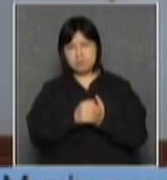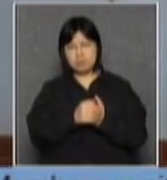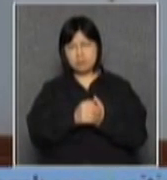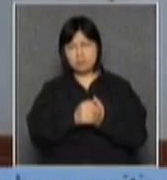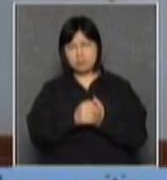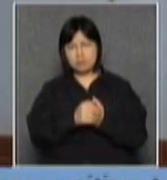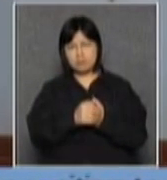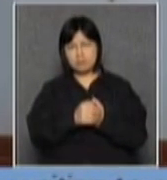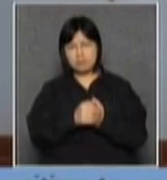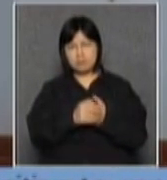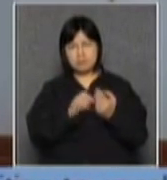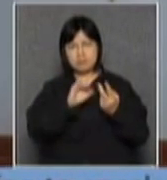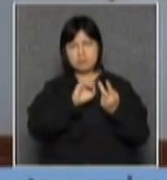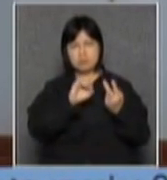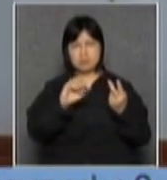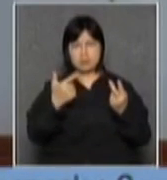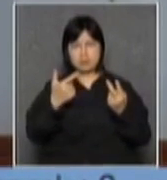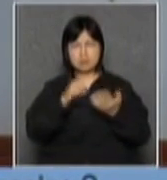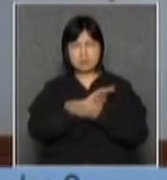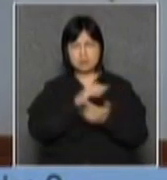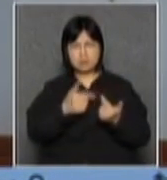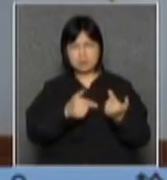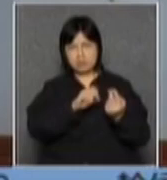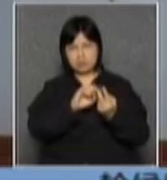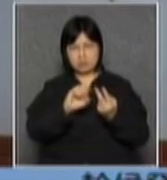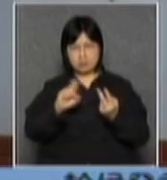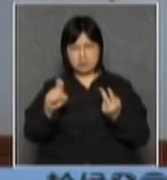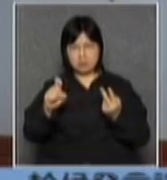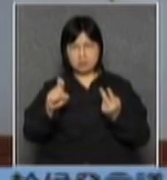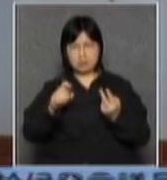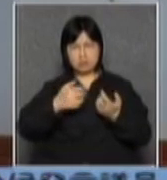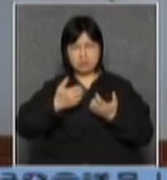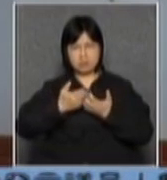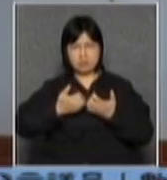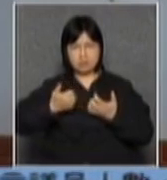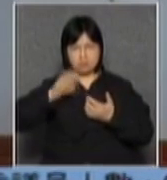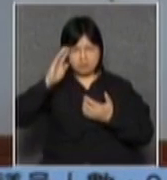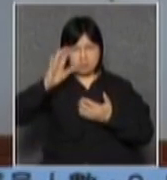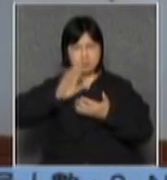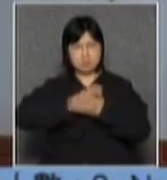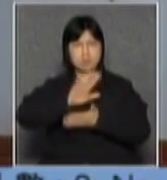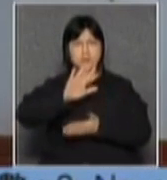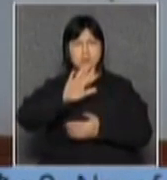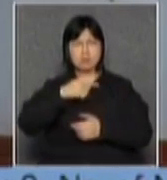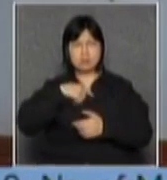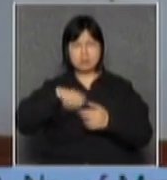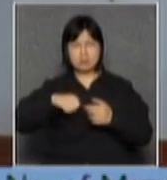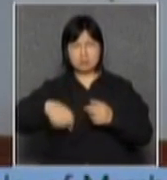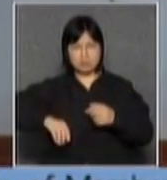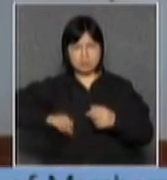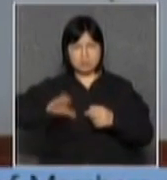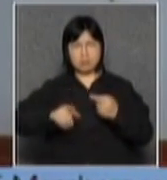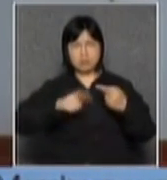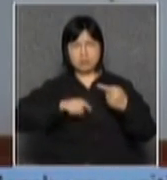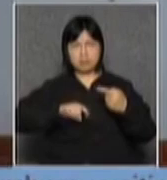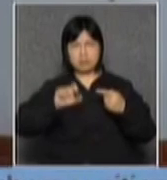個2008年至2009年已經估計到咧，未來五年係要動用1000億儲備嚟處